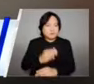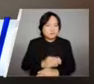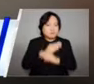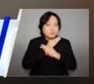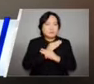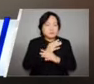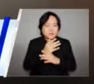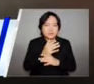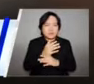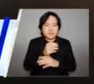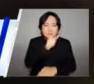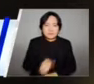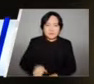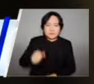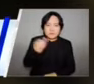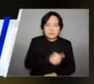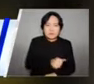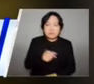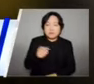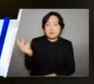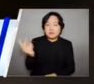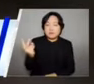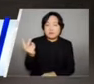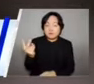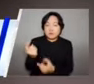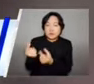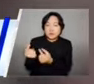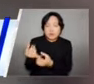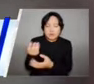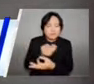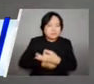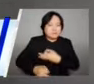nagpalit sila ng linya ng trabaho. Yung kanyang pinasok yung